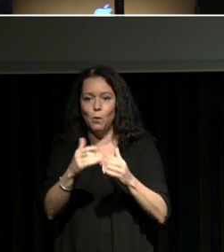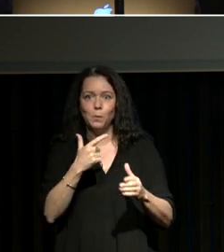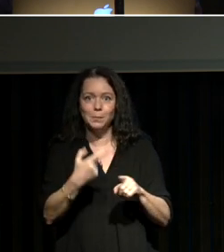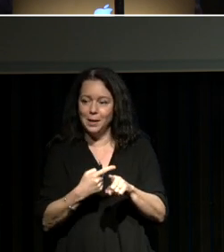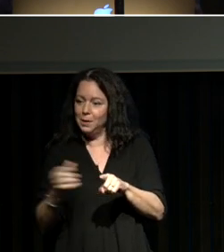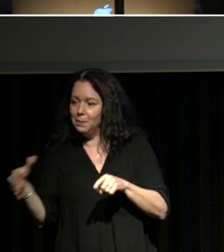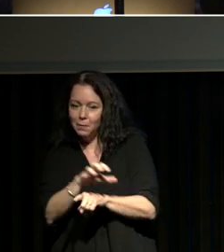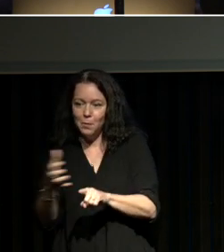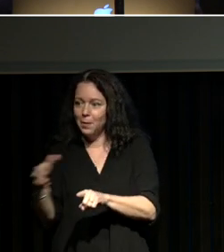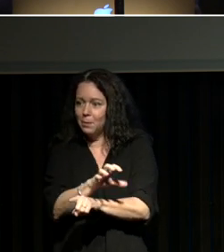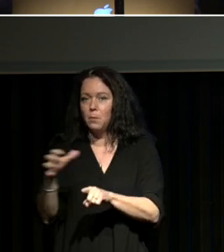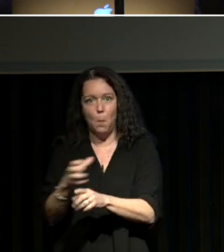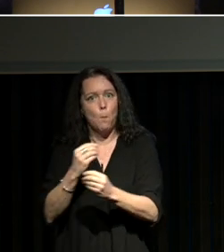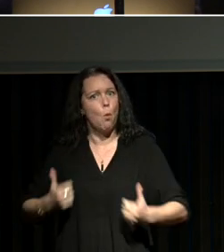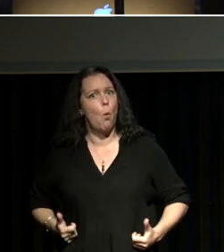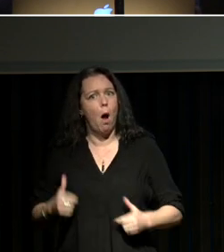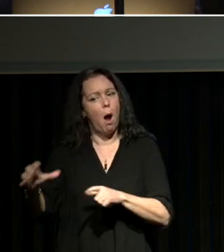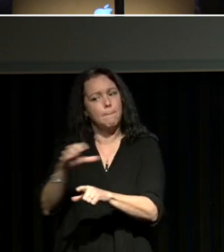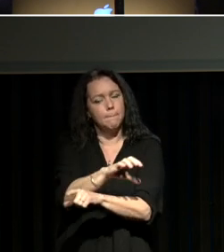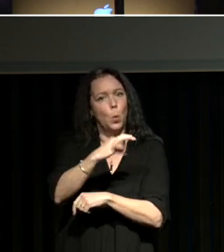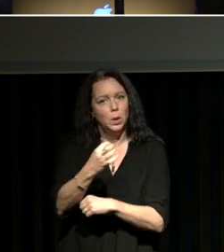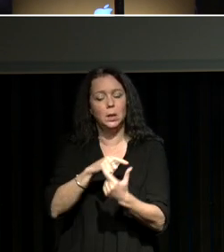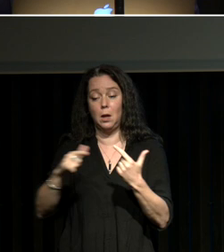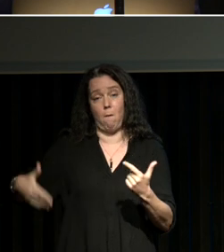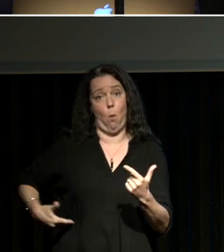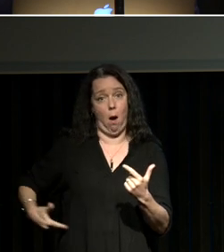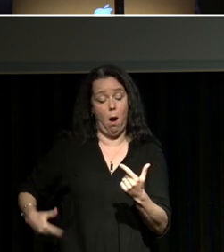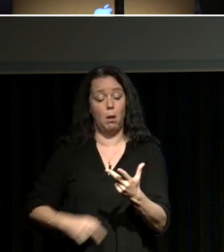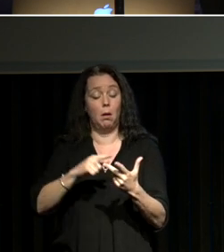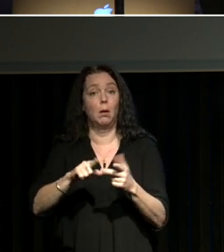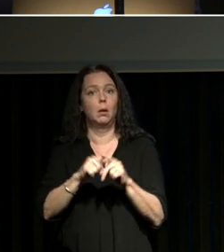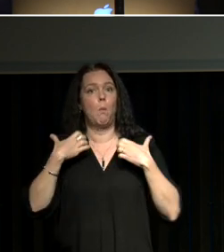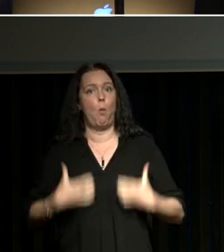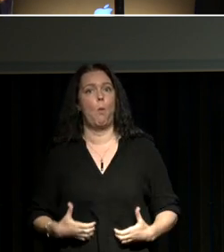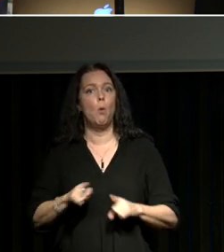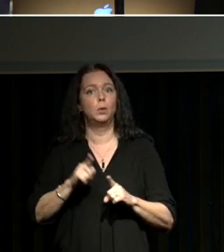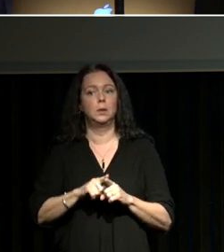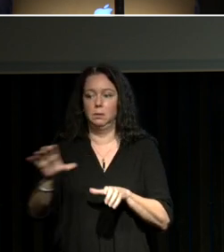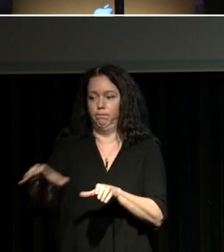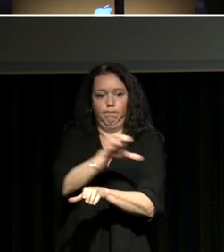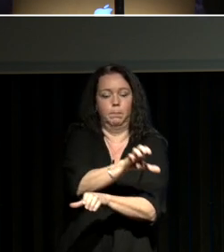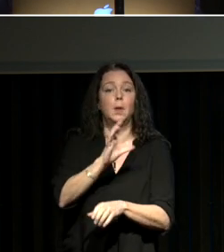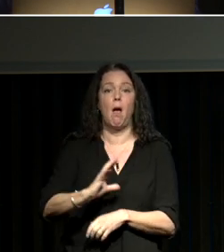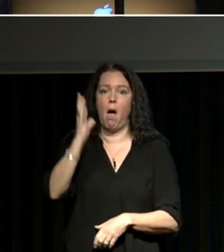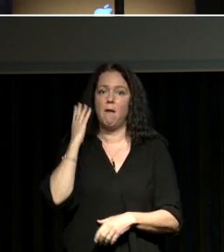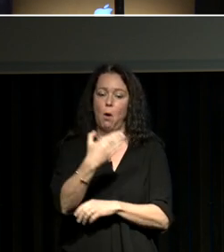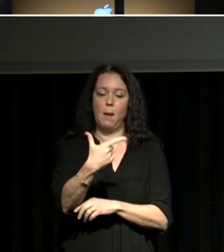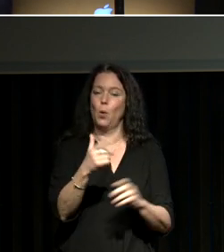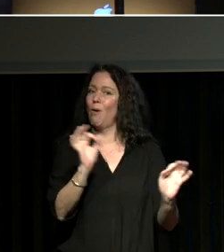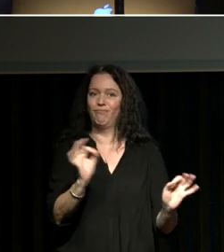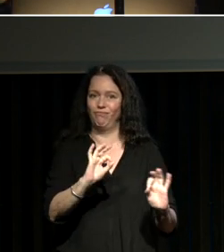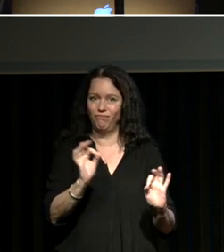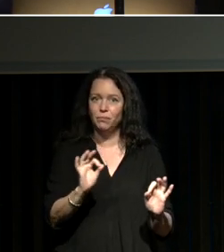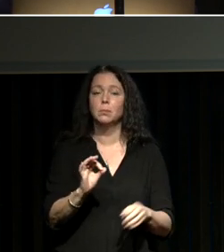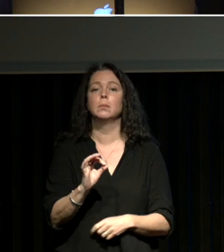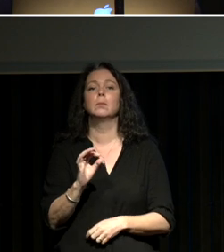on prélève beaucoup de reins, beaucoup de foie et des poumons aussi. Ce qu'on ne faisait pas avec le M2, où on ne pouvait